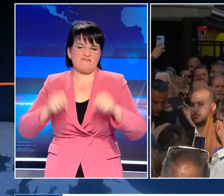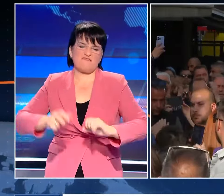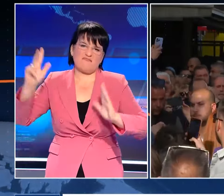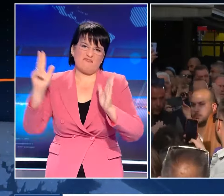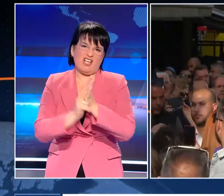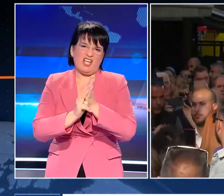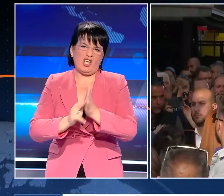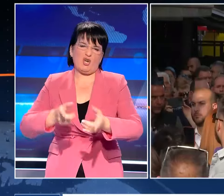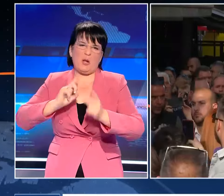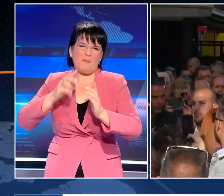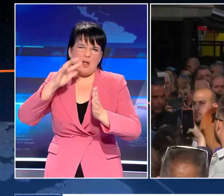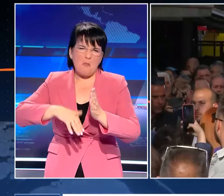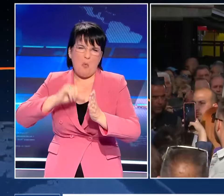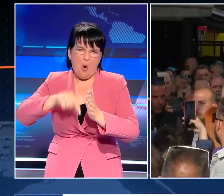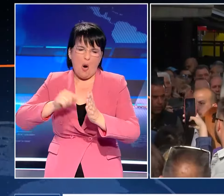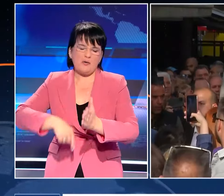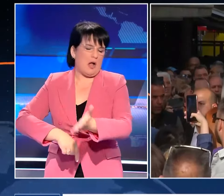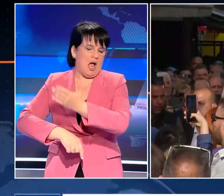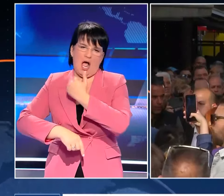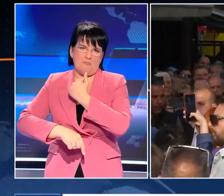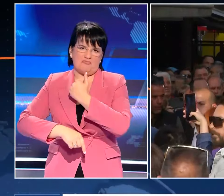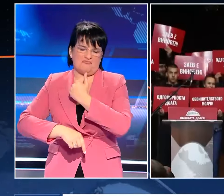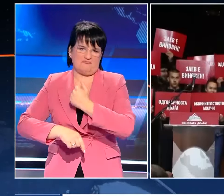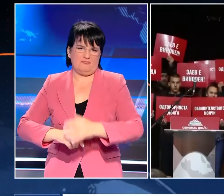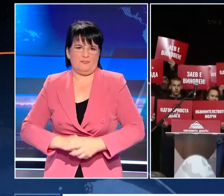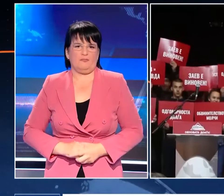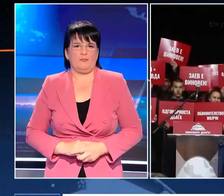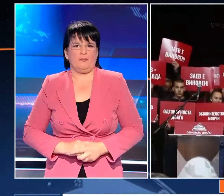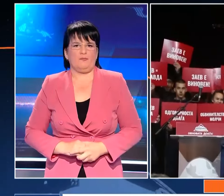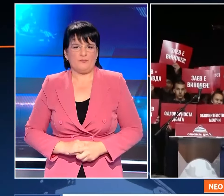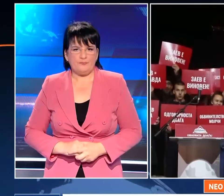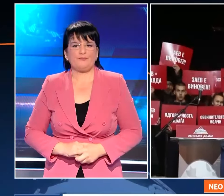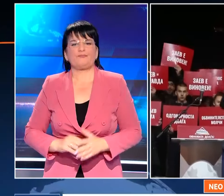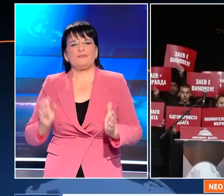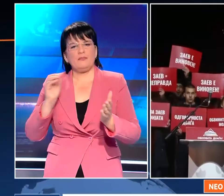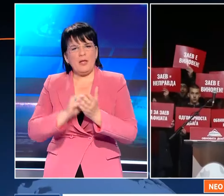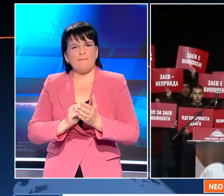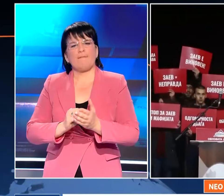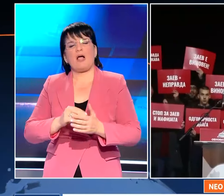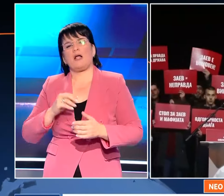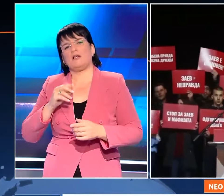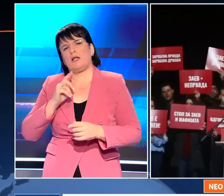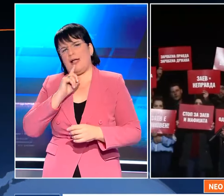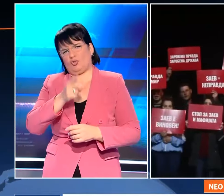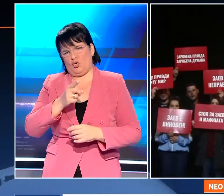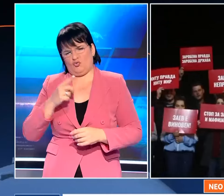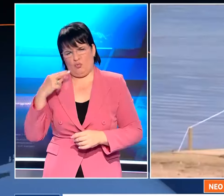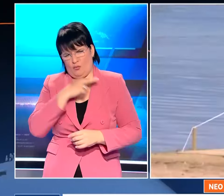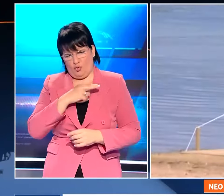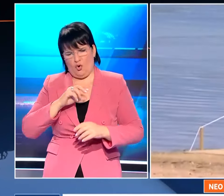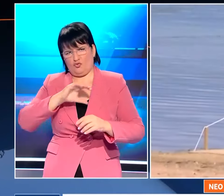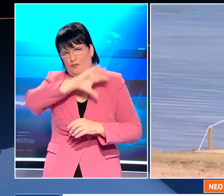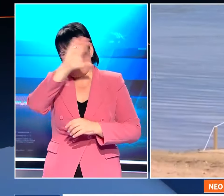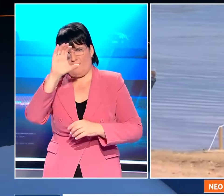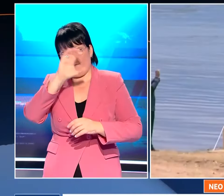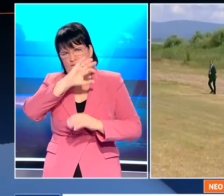κυρώσει τα μνημόνια τα οποία έχει υποχρέωση να κυρώσει. Την ίδια ώρα πάντως η επαναχώρηση του εντολοδόχου πρωθυπουργού της Βόρειας Μακεδονίας από